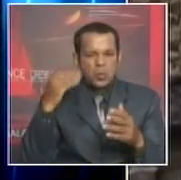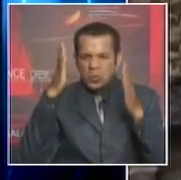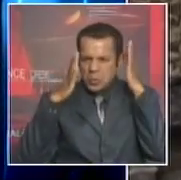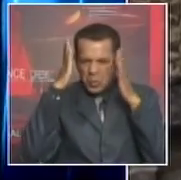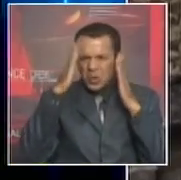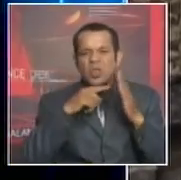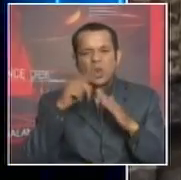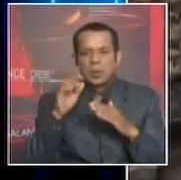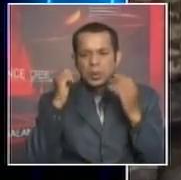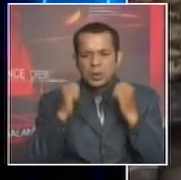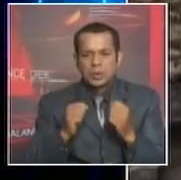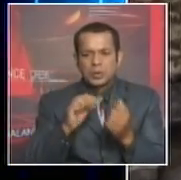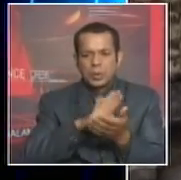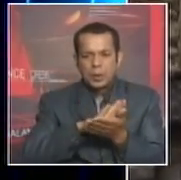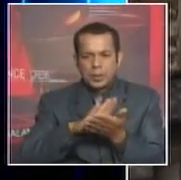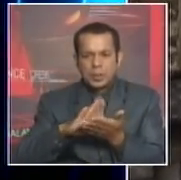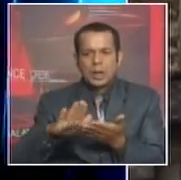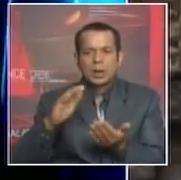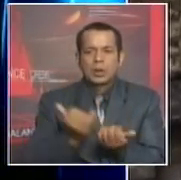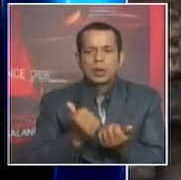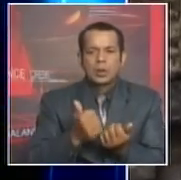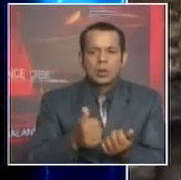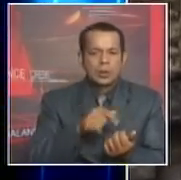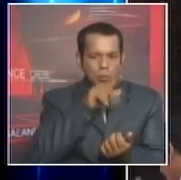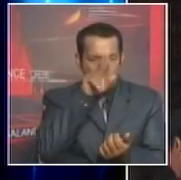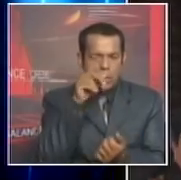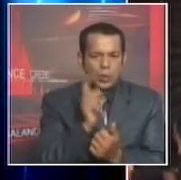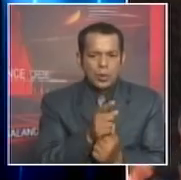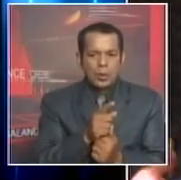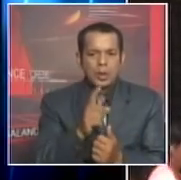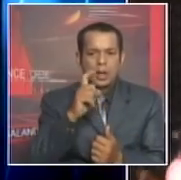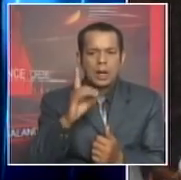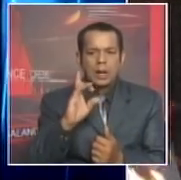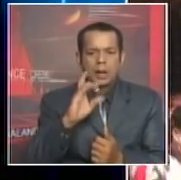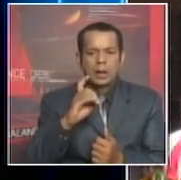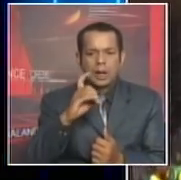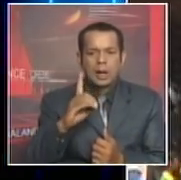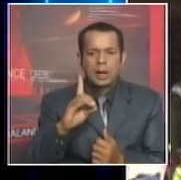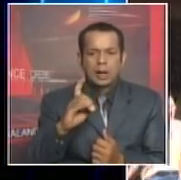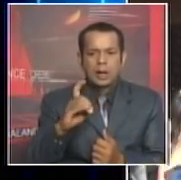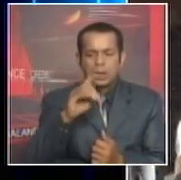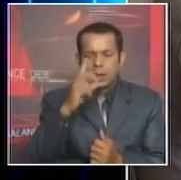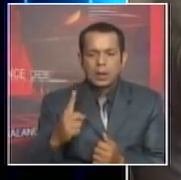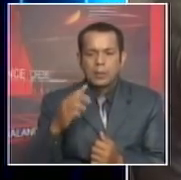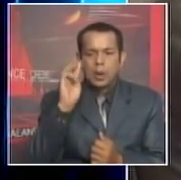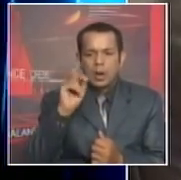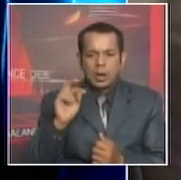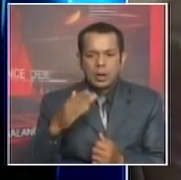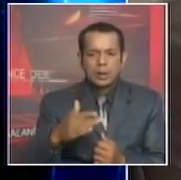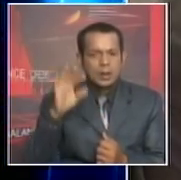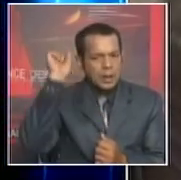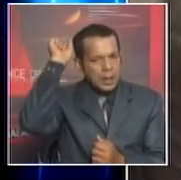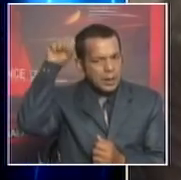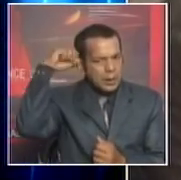गरेर सबै पूजापाठ गरेर त्यसलाई विसर्जन गरेर अनि चोखो भन्ने हो। गठेमङ्गललाई छोराहरूको चाँड पनि भनिन्छ। यो चाँड